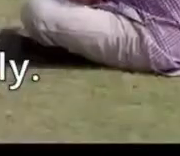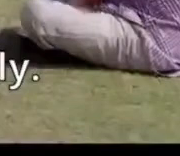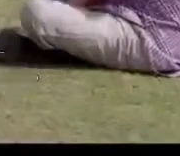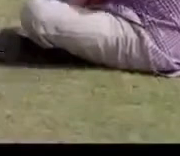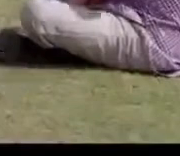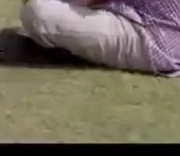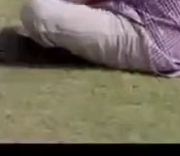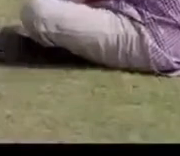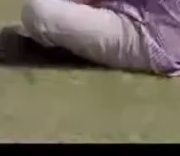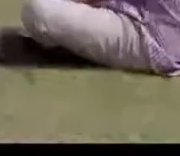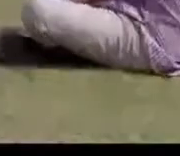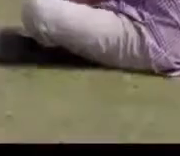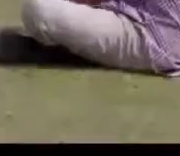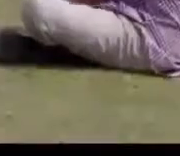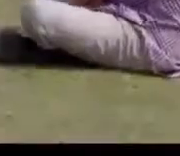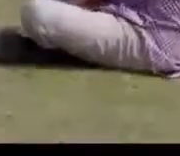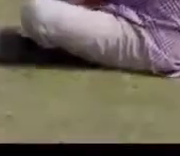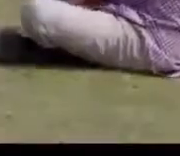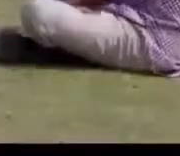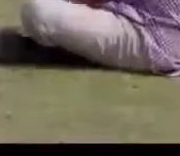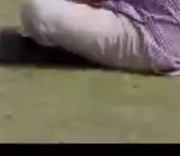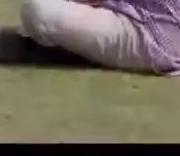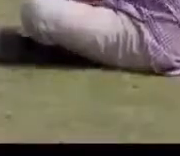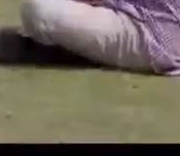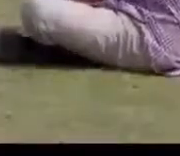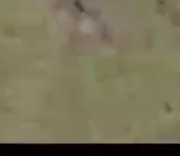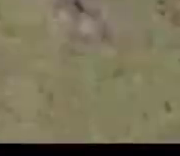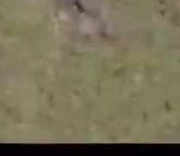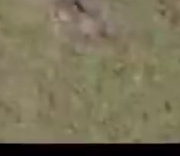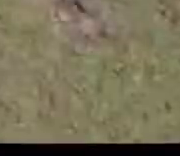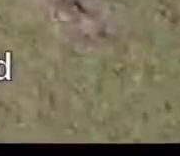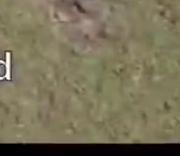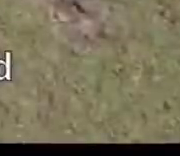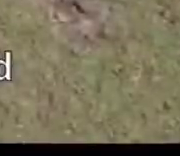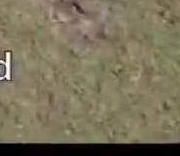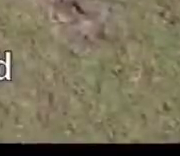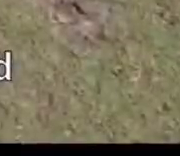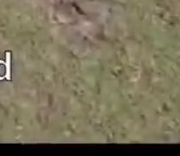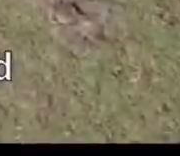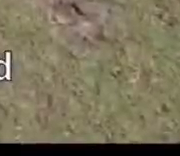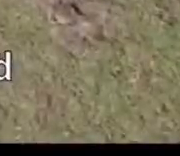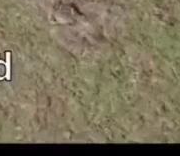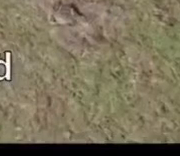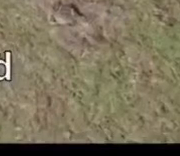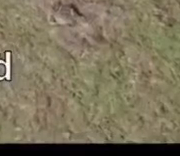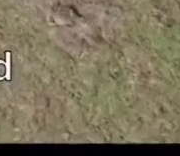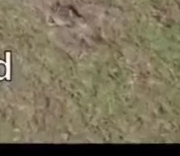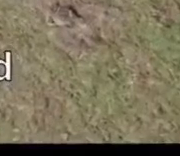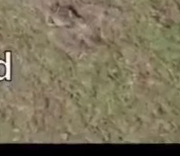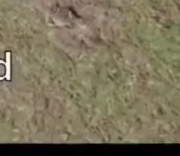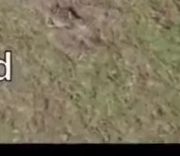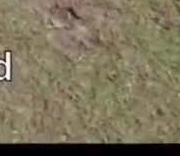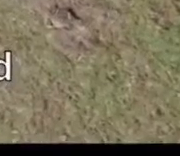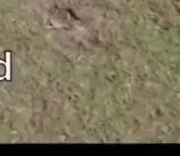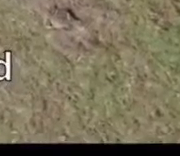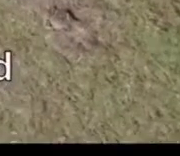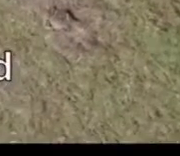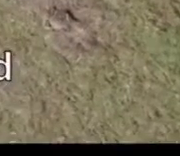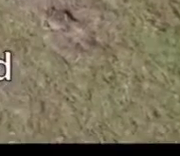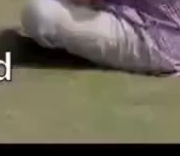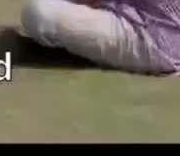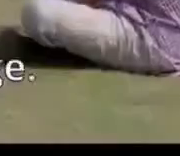সবে, ঘরের টানা বাঁধন শক্ত করে নিতে হবে, গ্রামের সকল জনগোষ্ঠীর ঝুঁকি